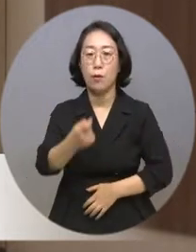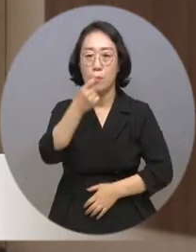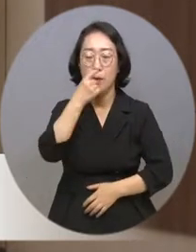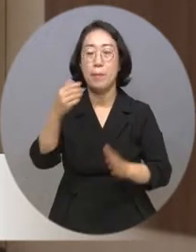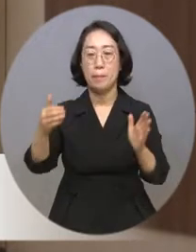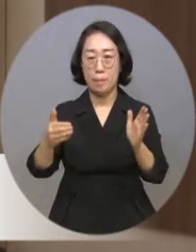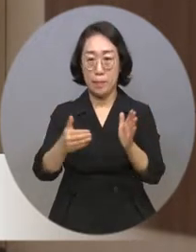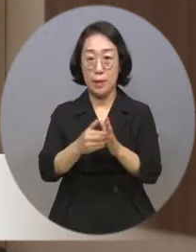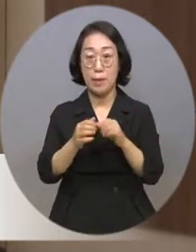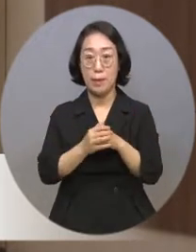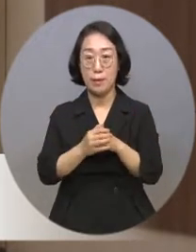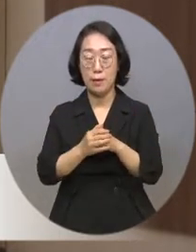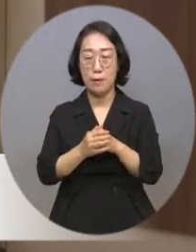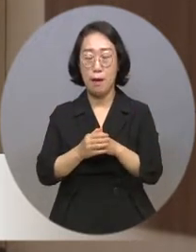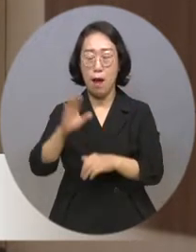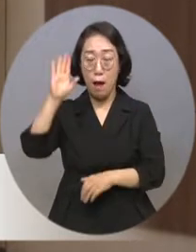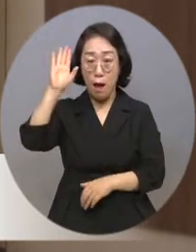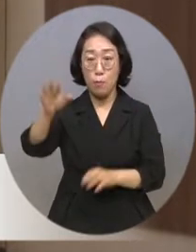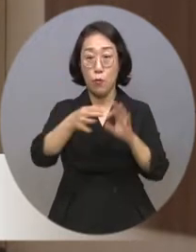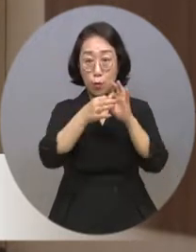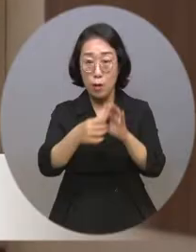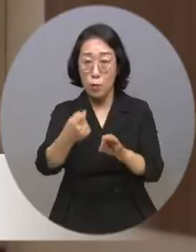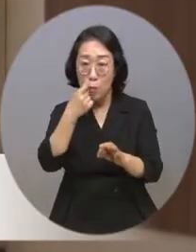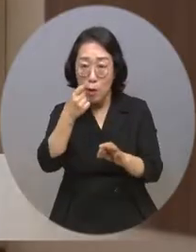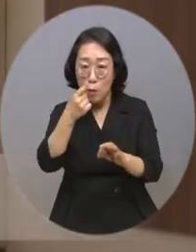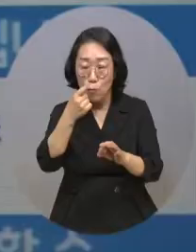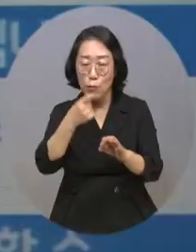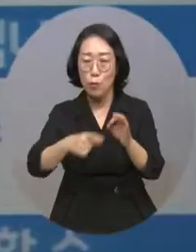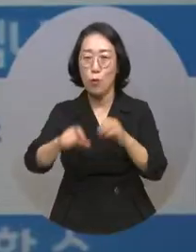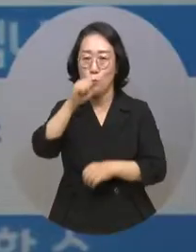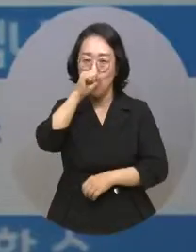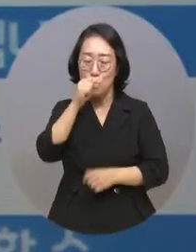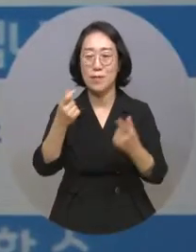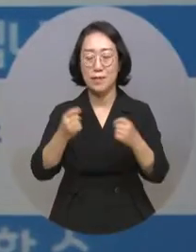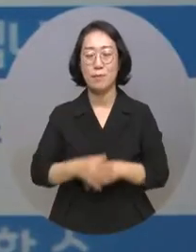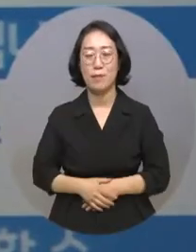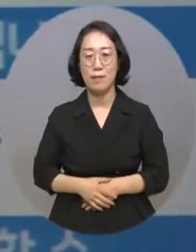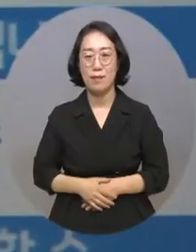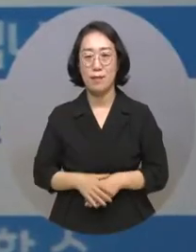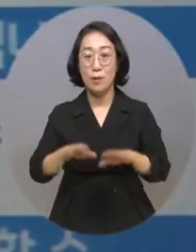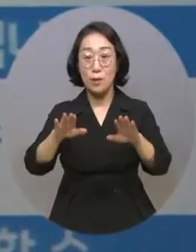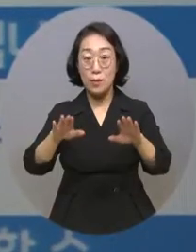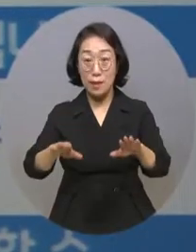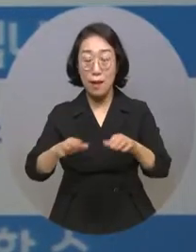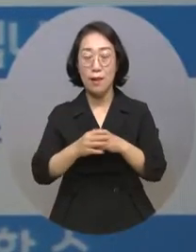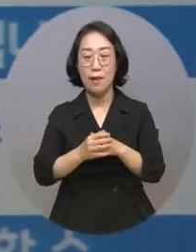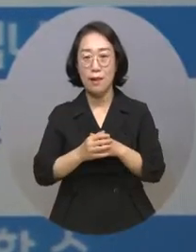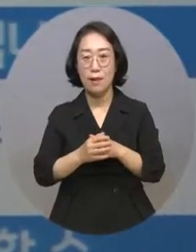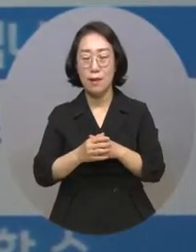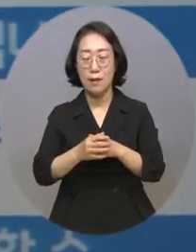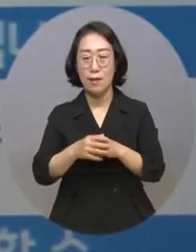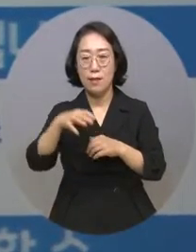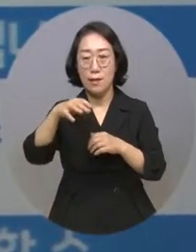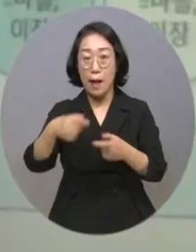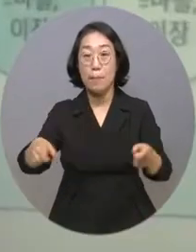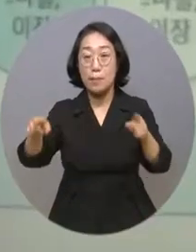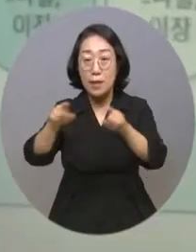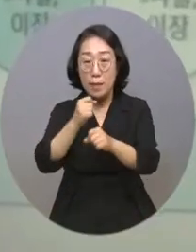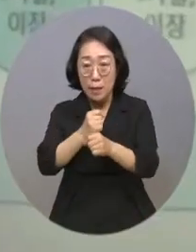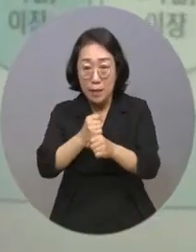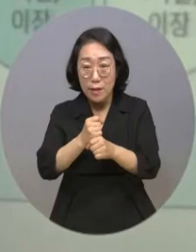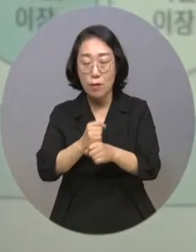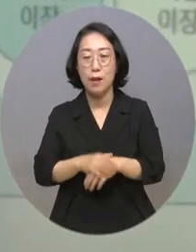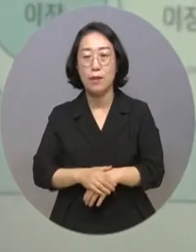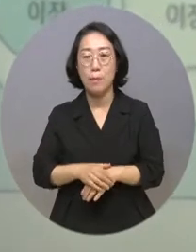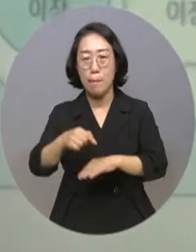합니다. 그래서 앞으로 이런 교육이 앞으로도 더 많이 있었으면 좋겠습니다. 이날의 교육은 주민들과 함께 만들어갈 현장